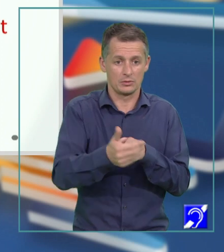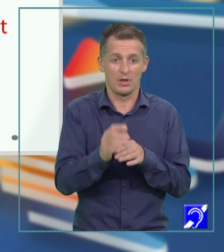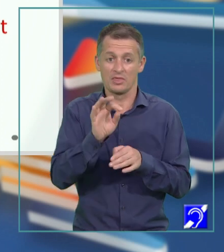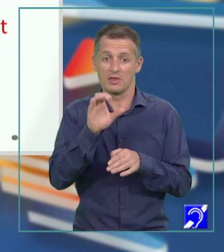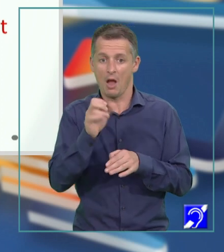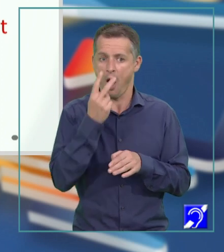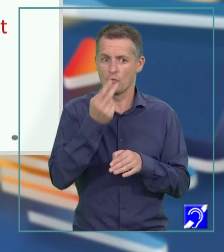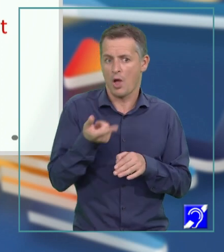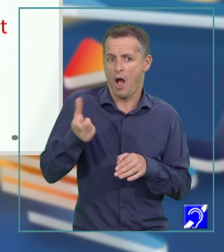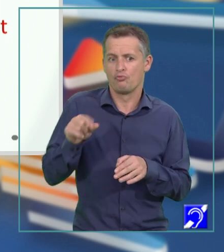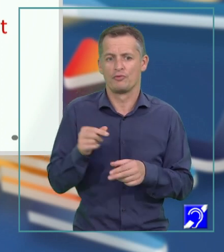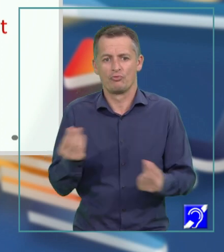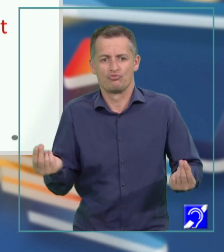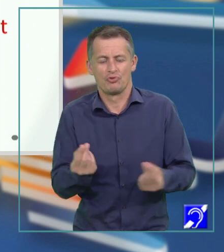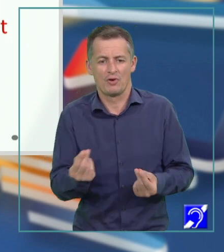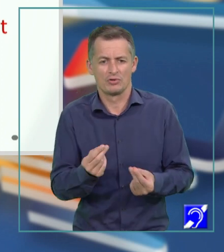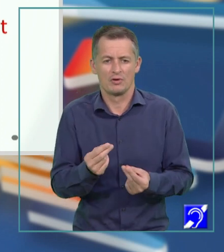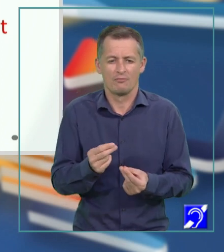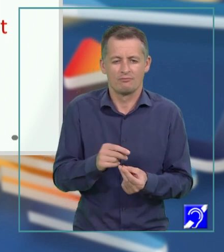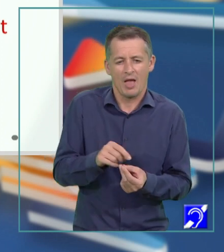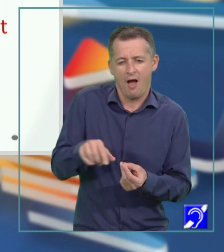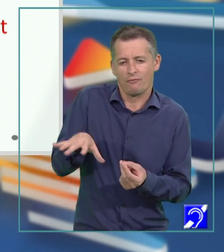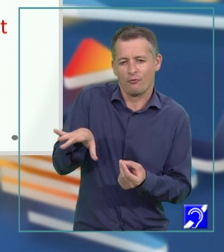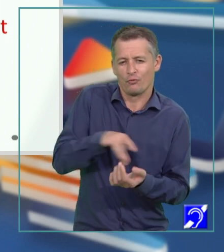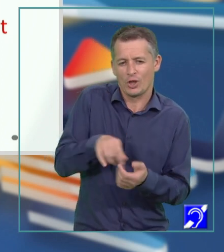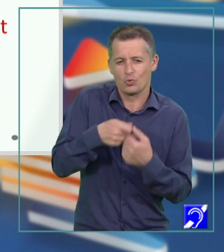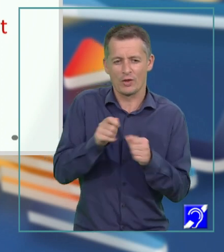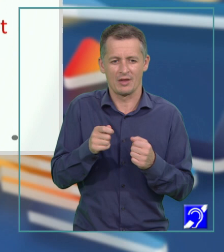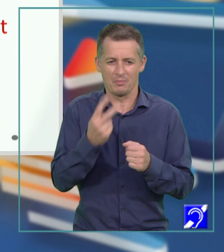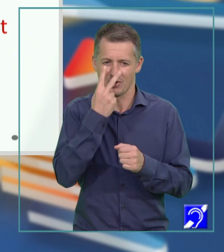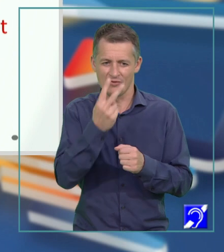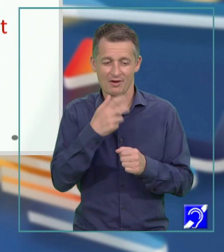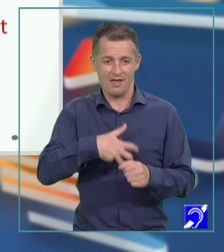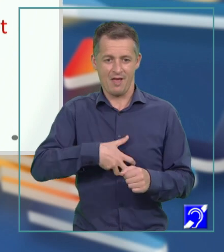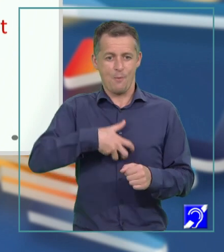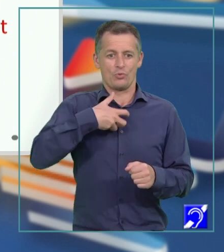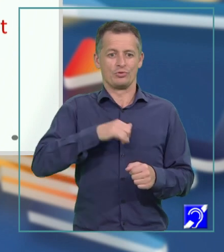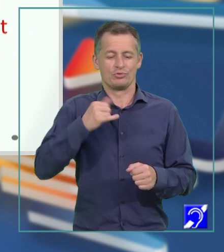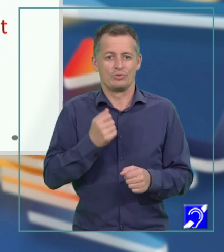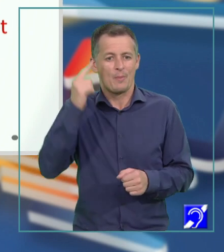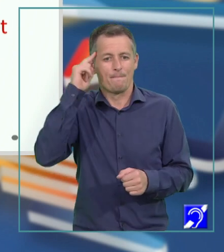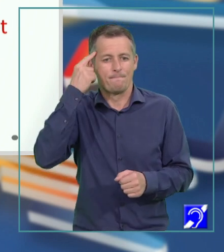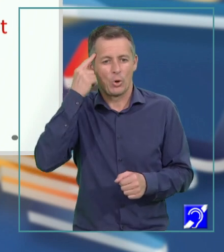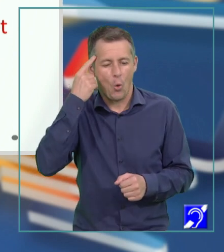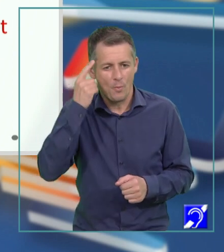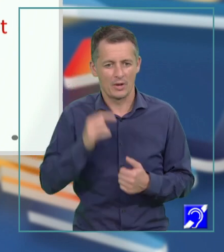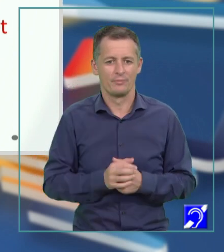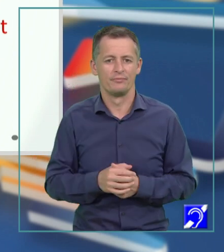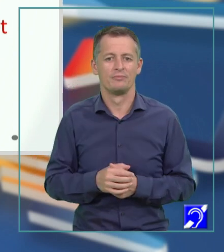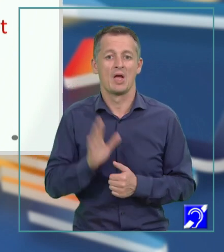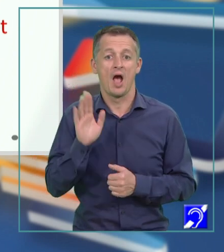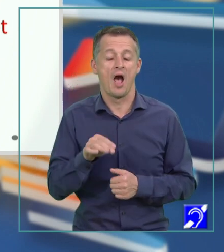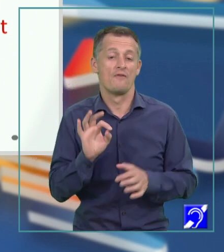văzut altceva. Ceva care i-a furat toate privirile, emoțiile și preocupările. Avem scrise îngroșat cuvintele